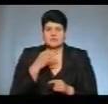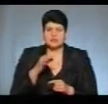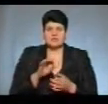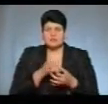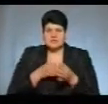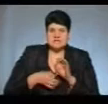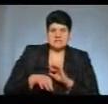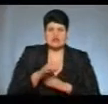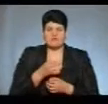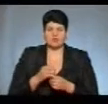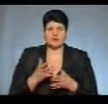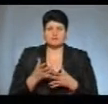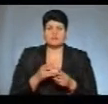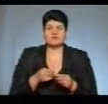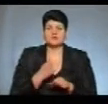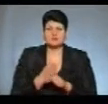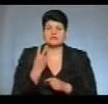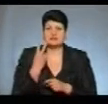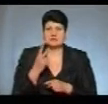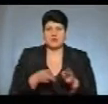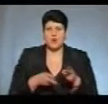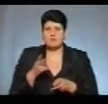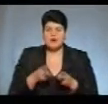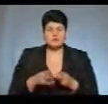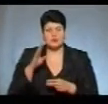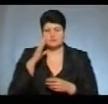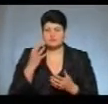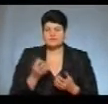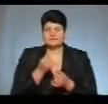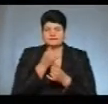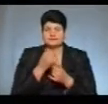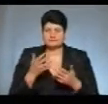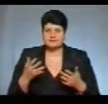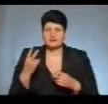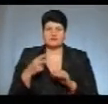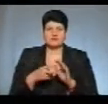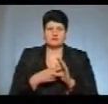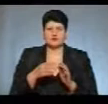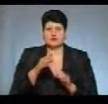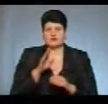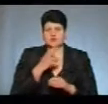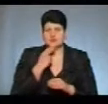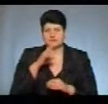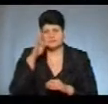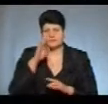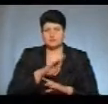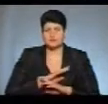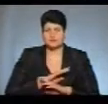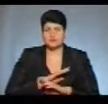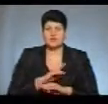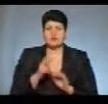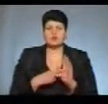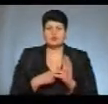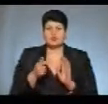заворот тонкого кишечника, провели дві операції, але хлопчика не врятували. 27 червня Роман Кулак помер. 7